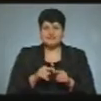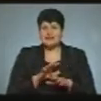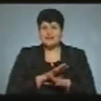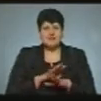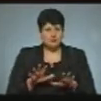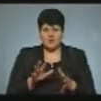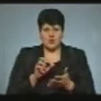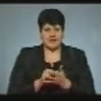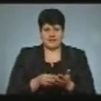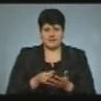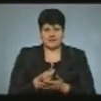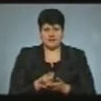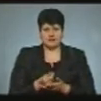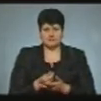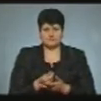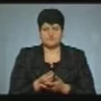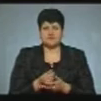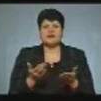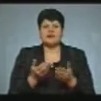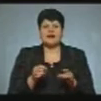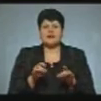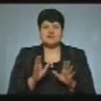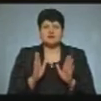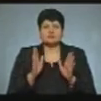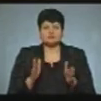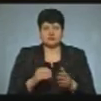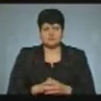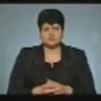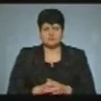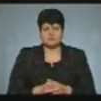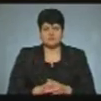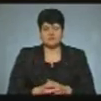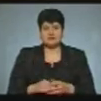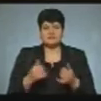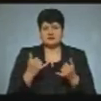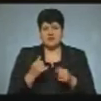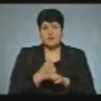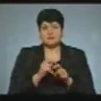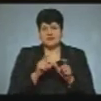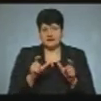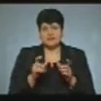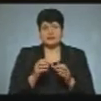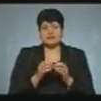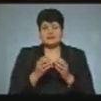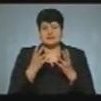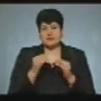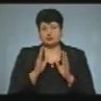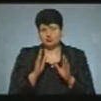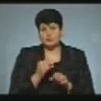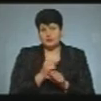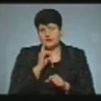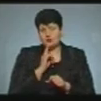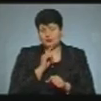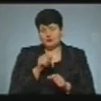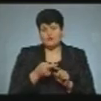плата. Отож, наразі яке рішення діятиме? Наразі аптека 10 днів функціонуватиме поки що в